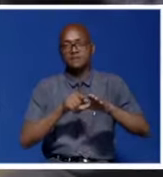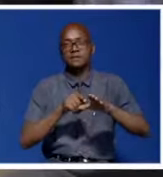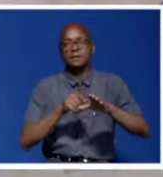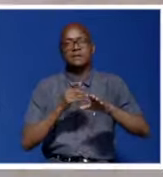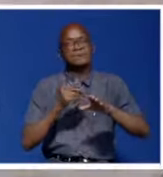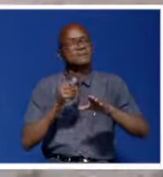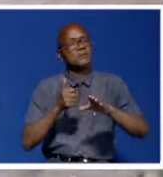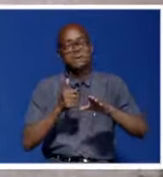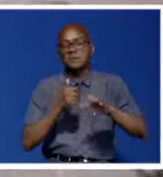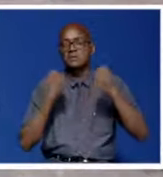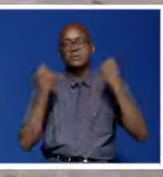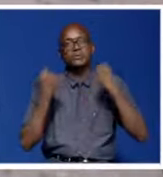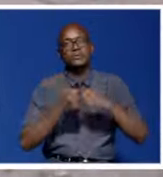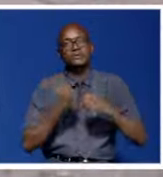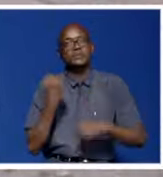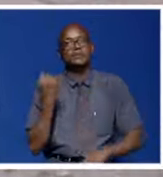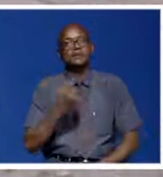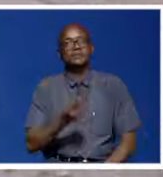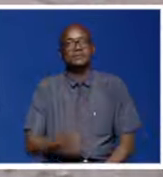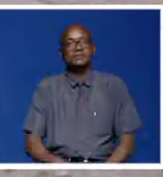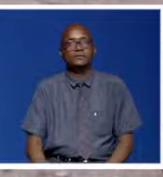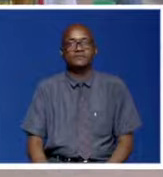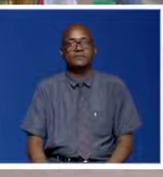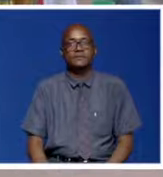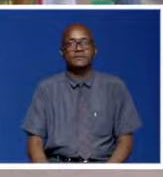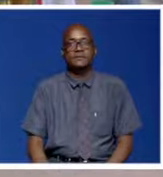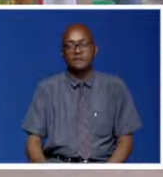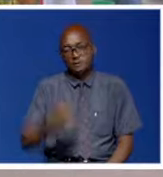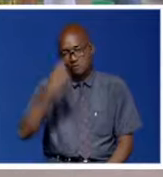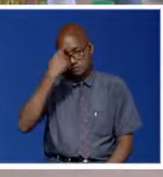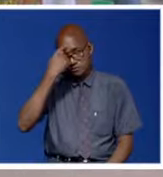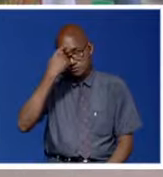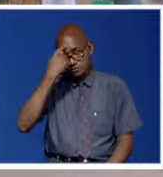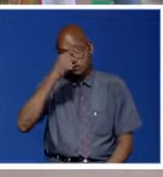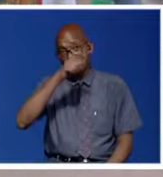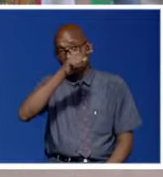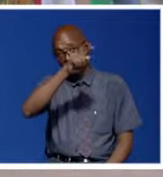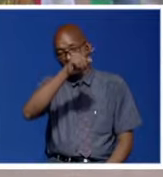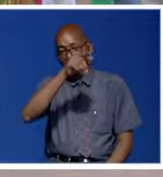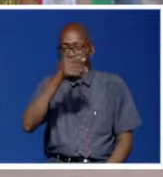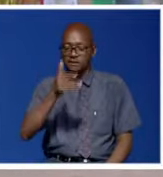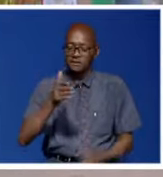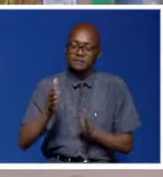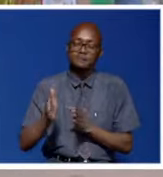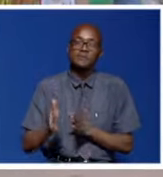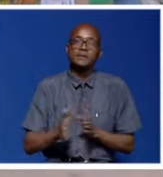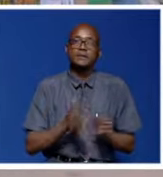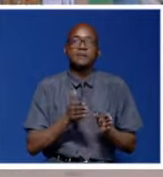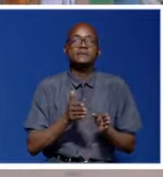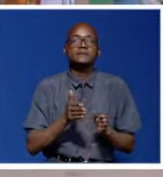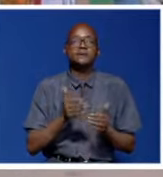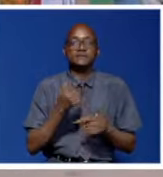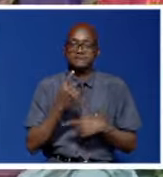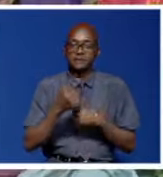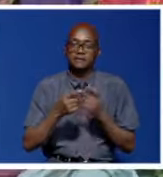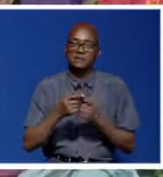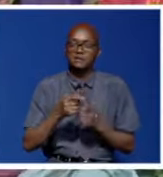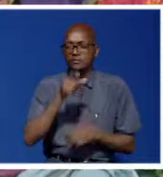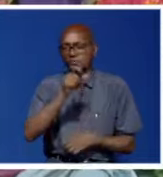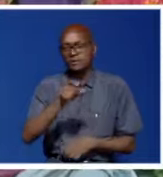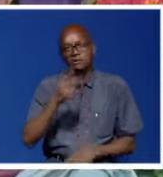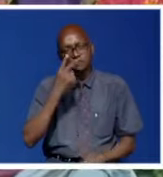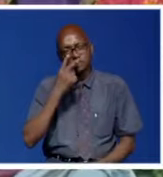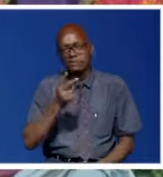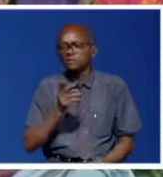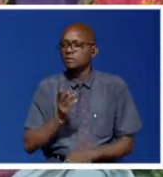mtihani kidogo. Mkoani Dodoma, maandalizi yameendelea huku maeneo yanayouza vyakula na nguo yakishuhudia pilika pilika na